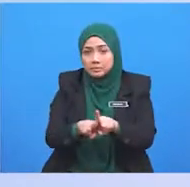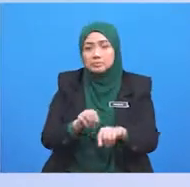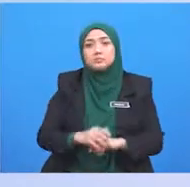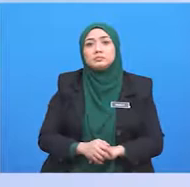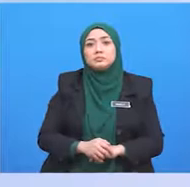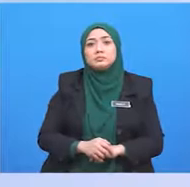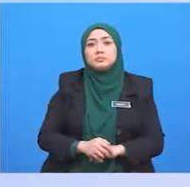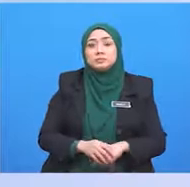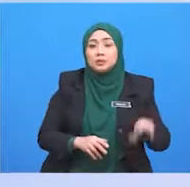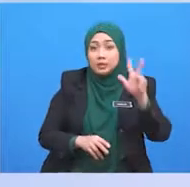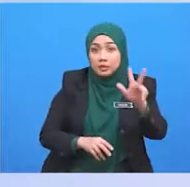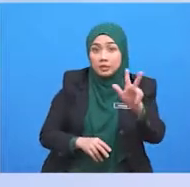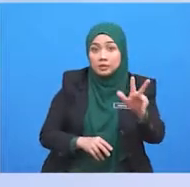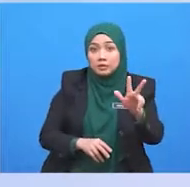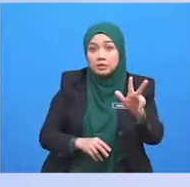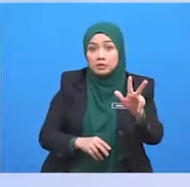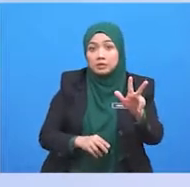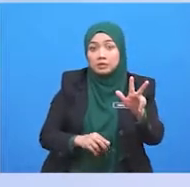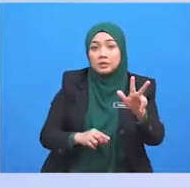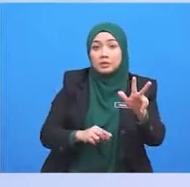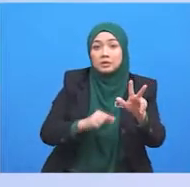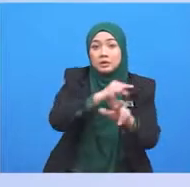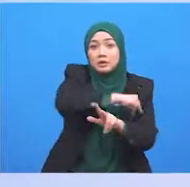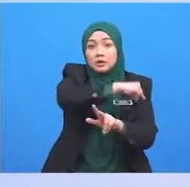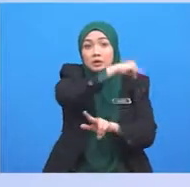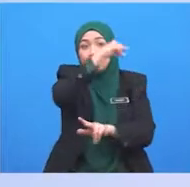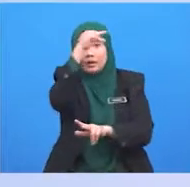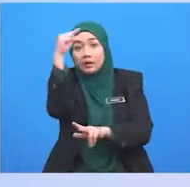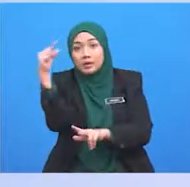kejadian gerhana matahari dan gerhana bulan.